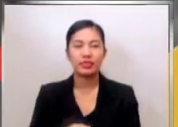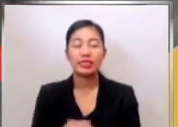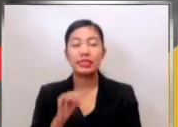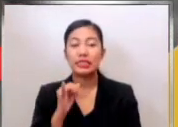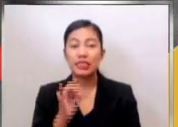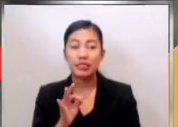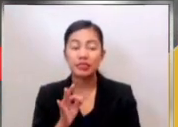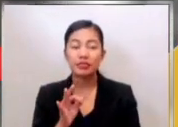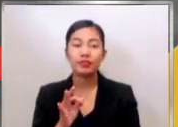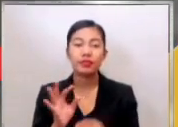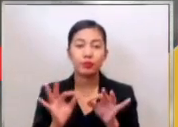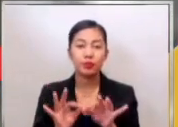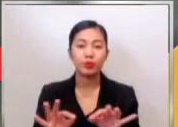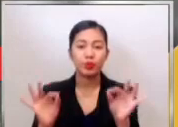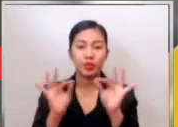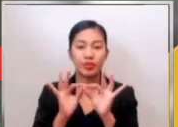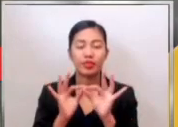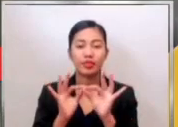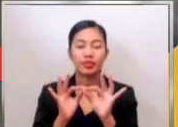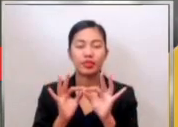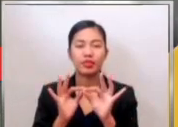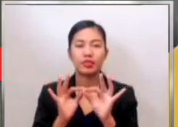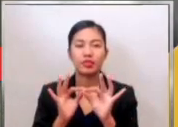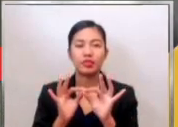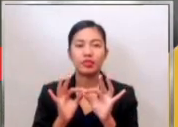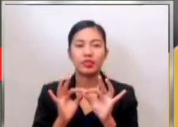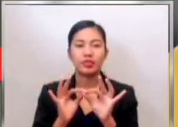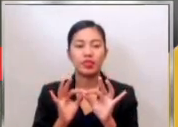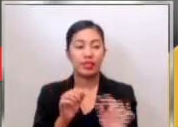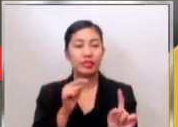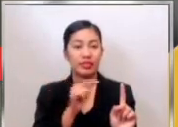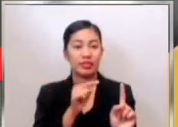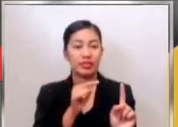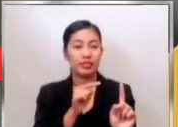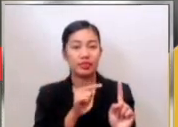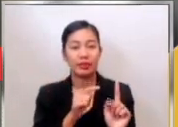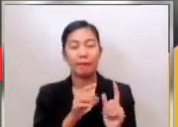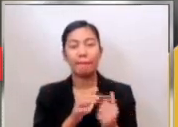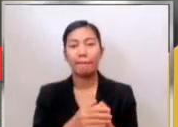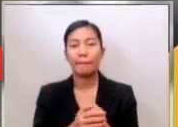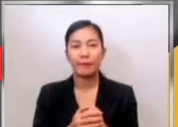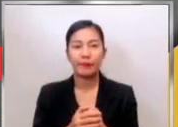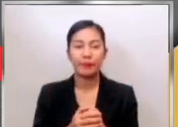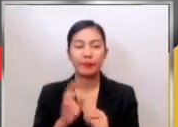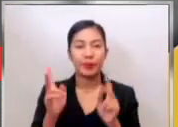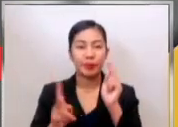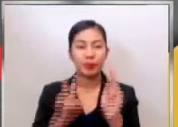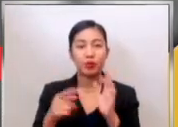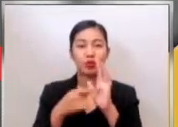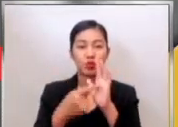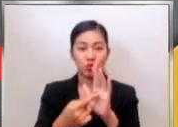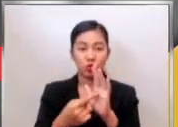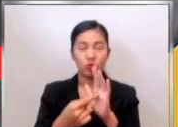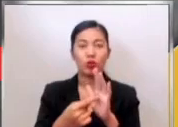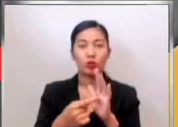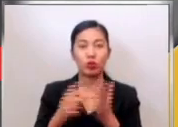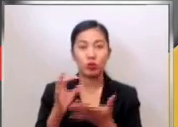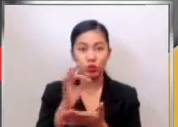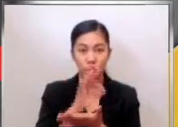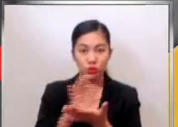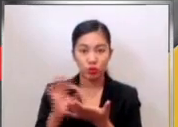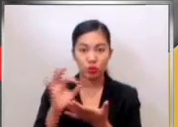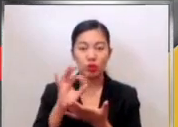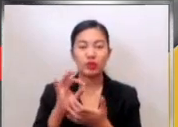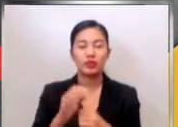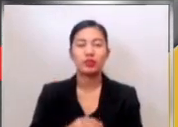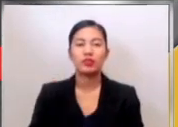napaka-significant po noong taong ipinifeature doon sa coin or yung event na ipinifeature sa coin, madali